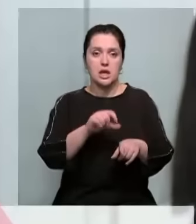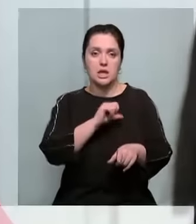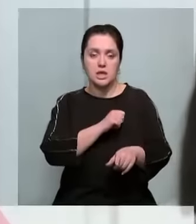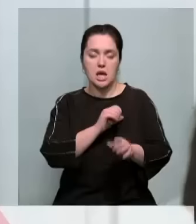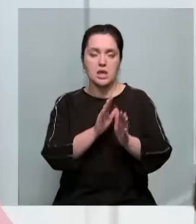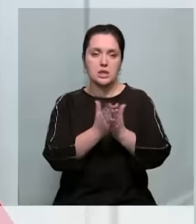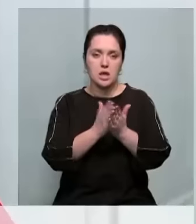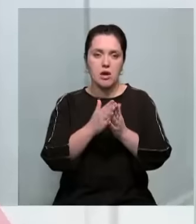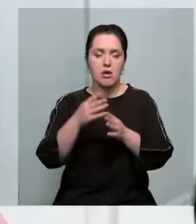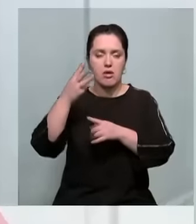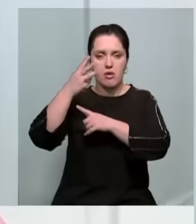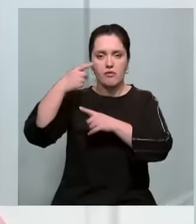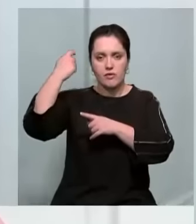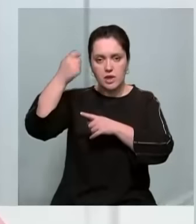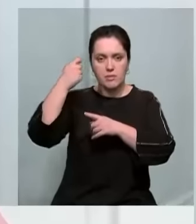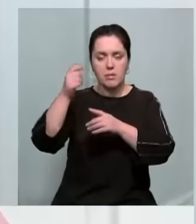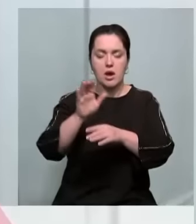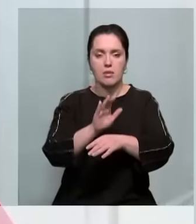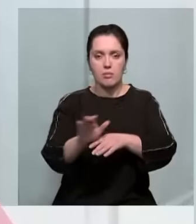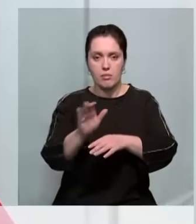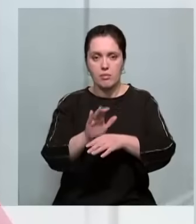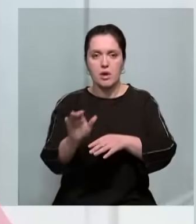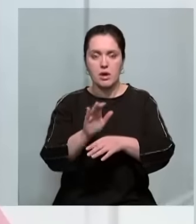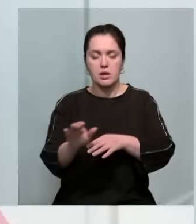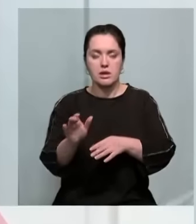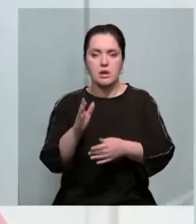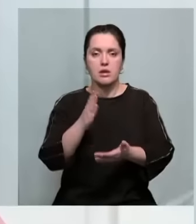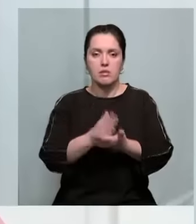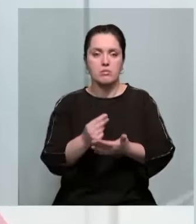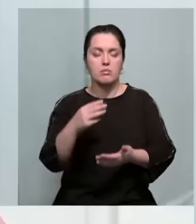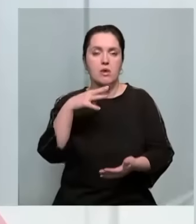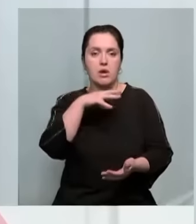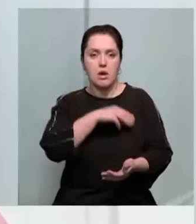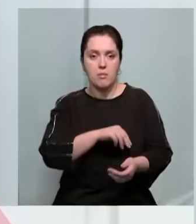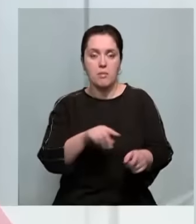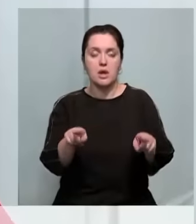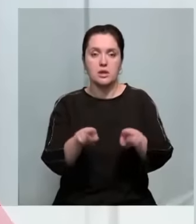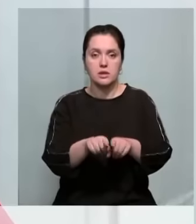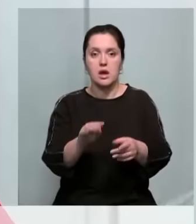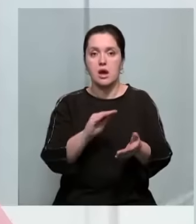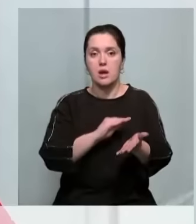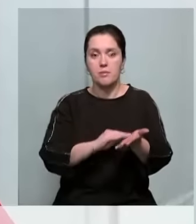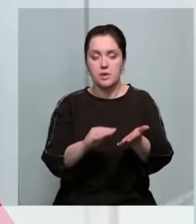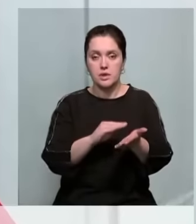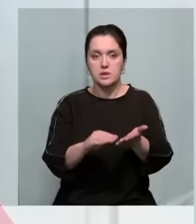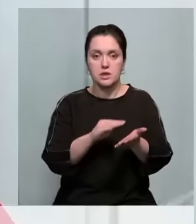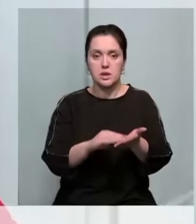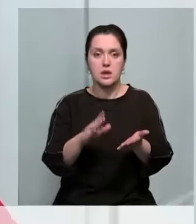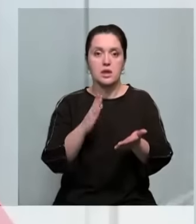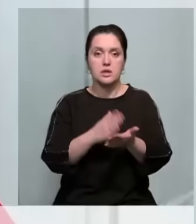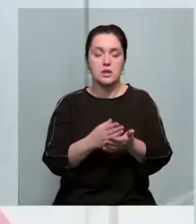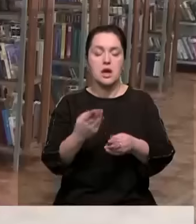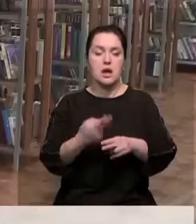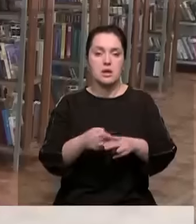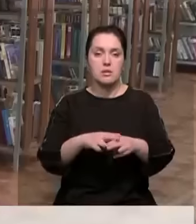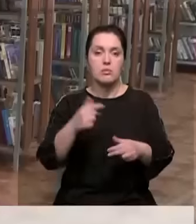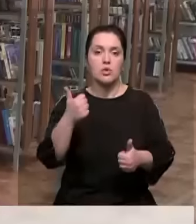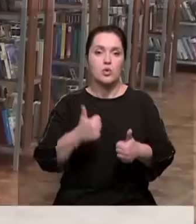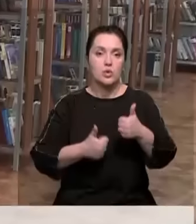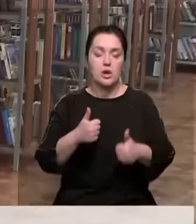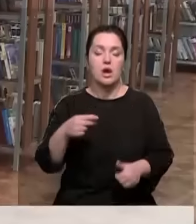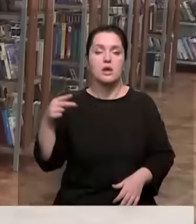снимают фильмы, издают книги, которые приносят в оборот значительный капитал. Такие произведения в большом количестве представлены на этом конкурсе.